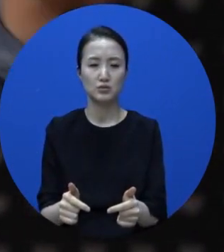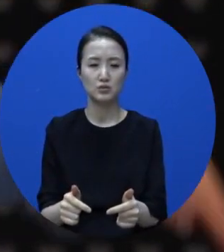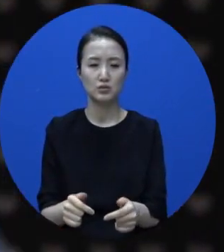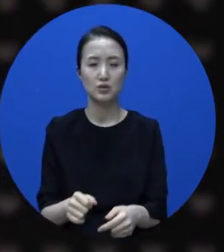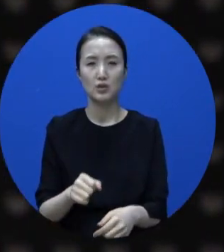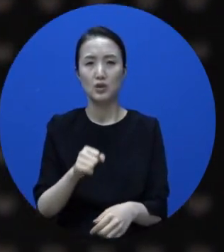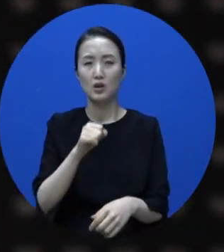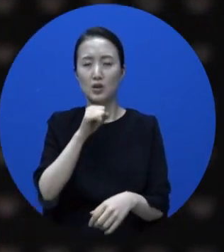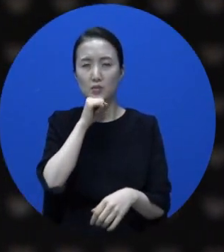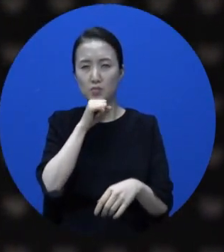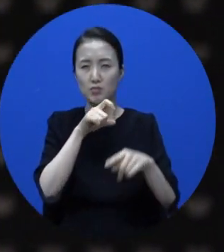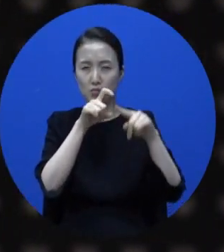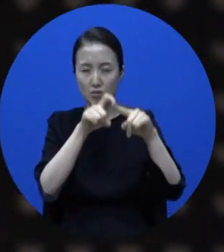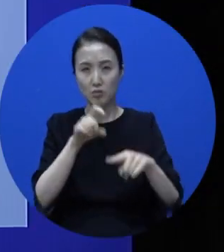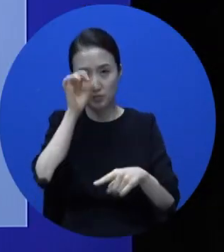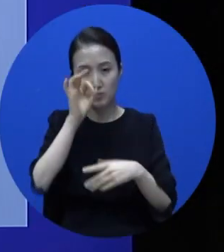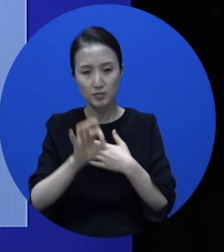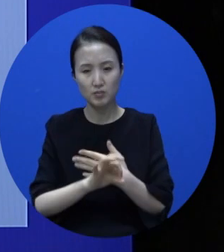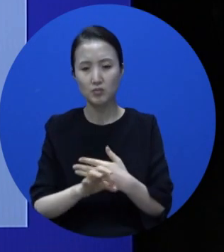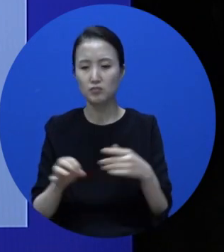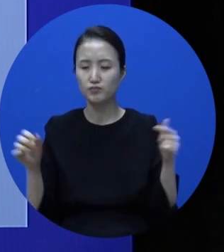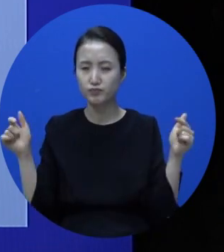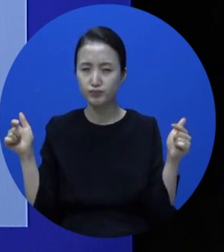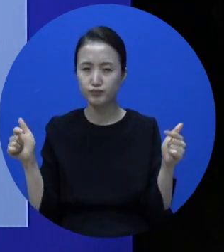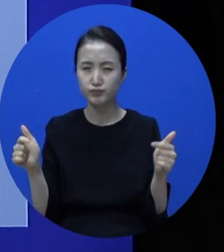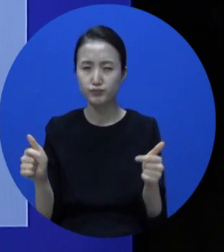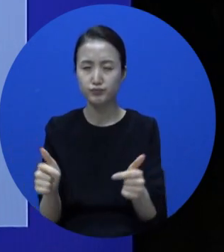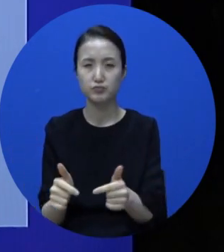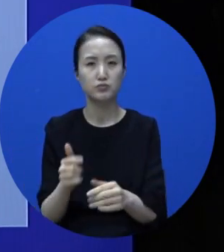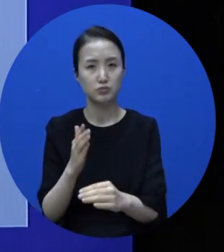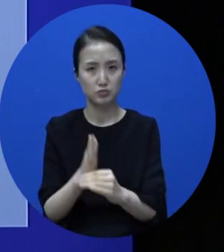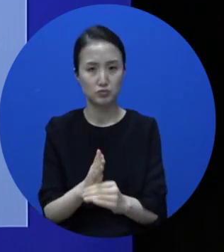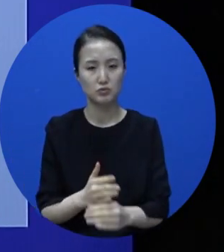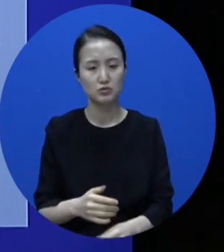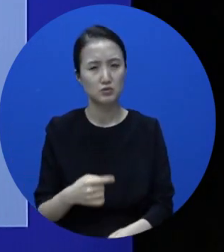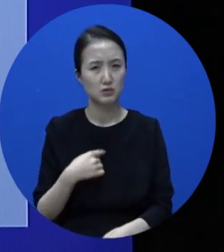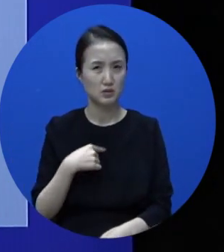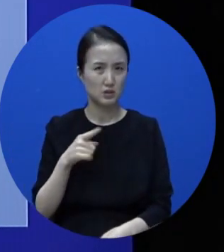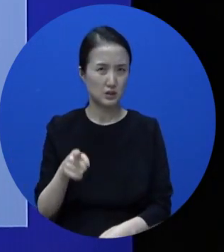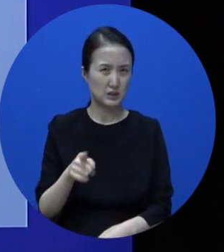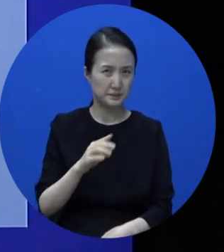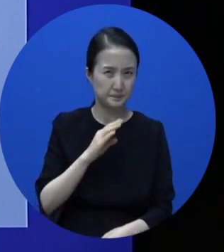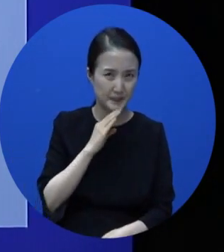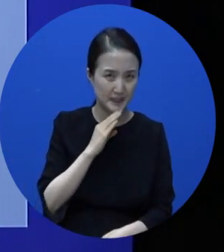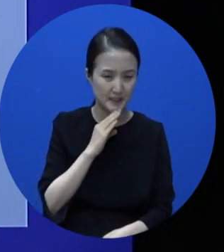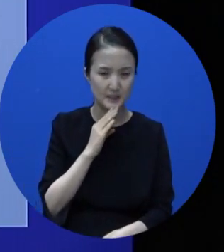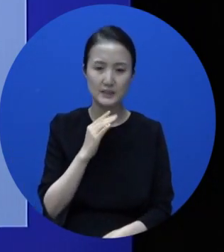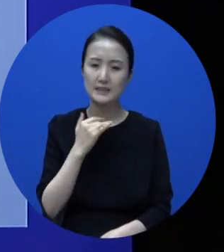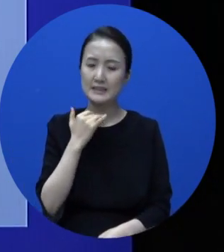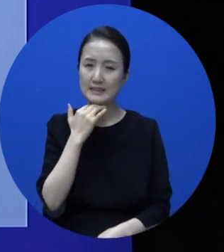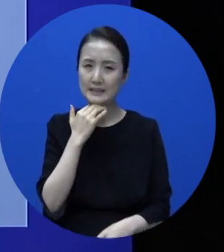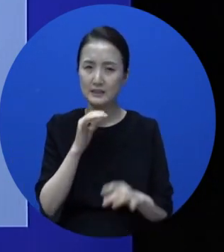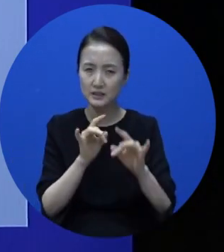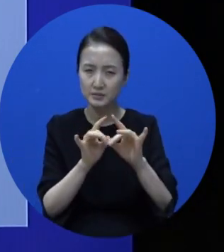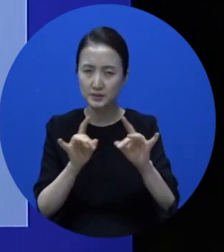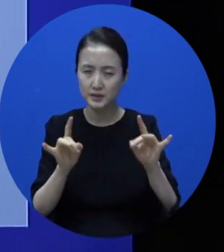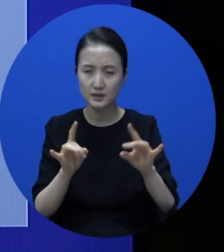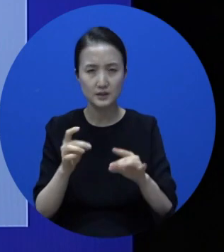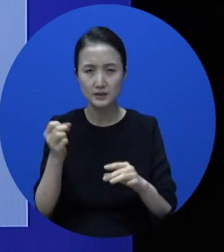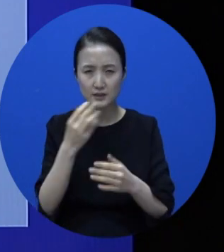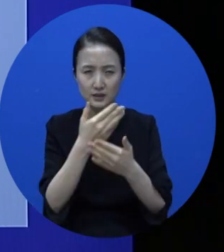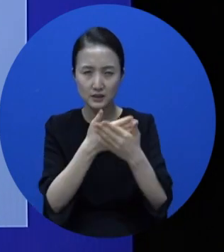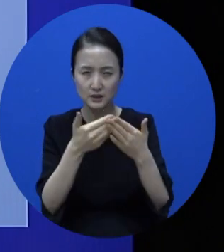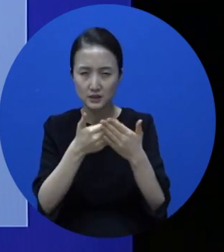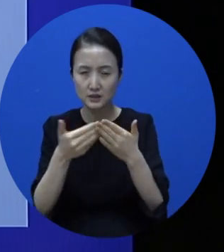꾸준히 하락하고 있습니다 보세요 꾸준히 하락하는 데 제가 의심스러워서 연령대 별로 9분해서 제가 그래프를